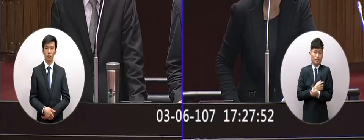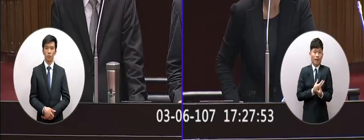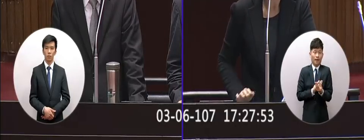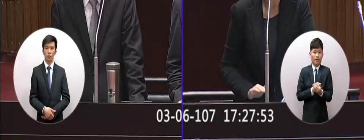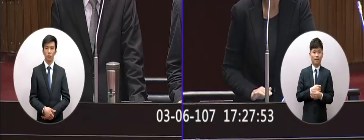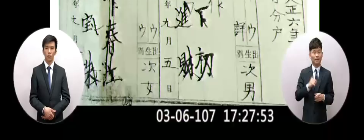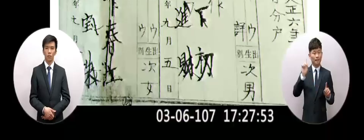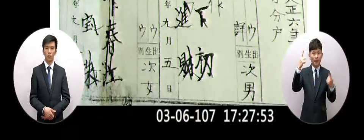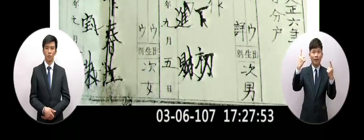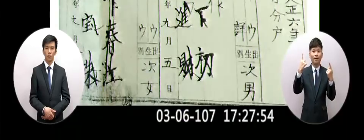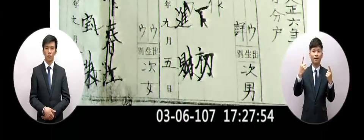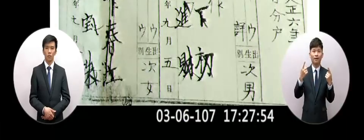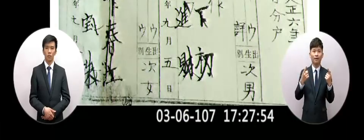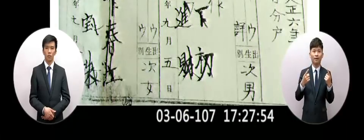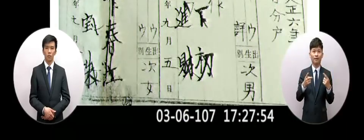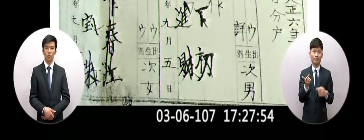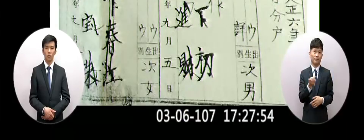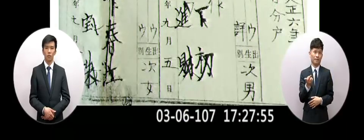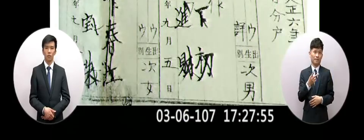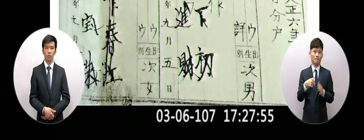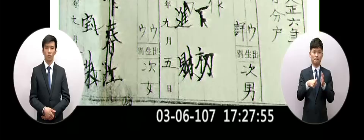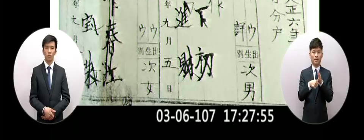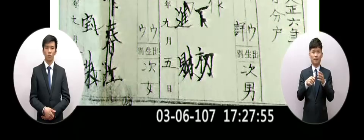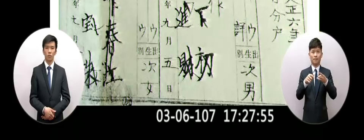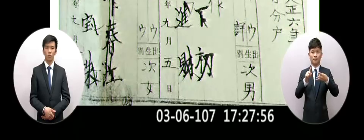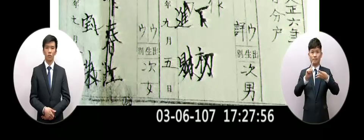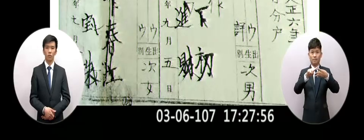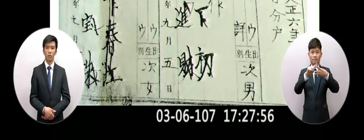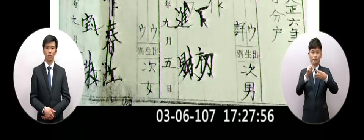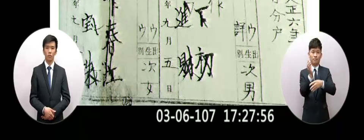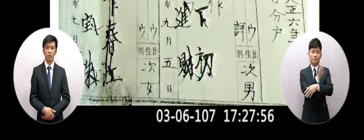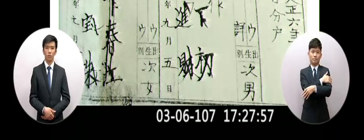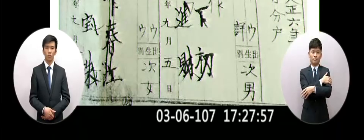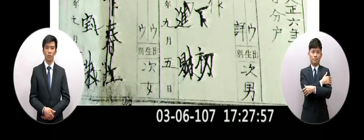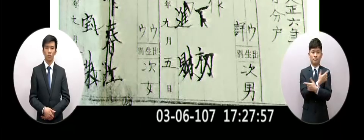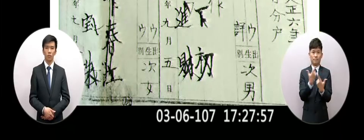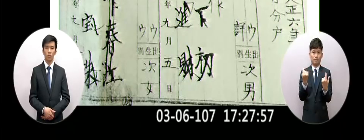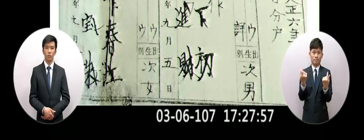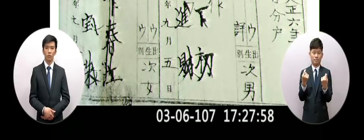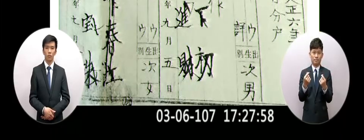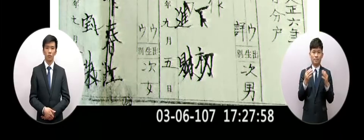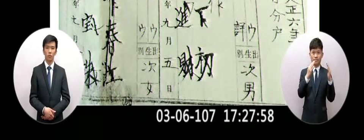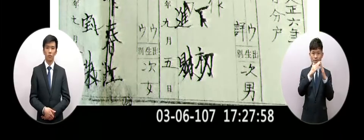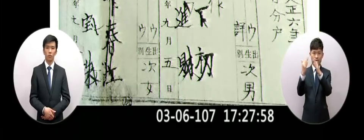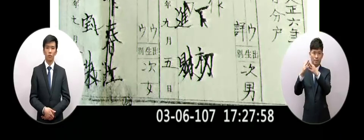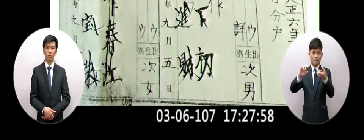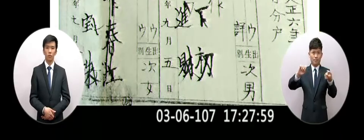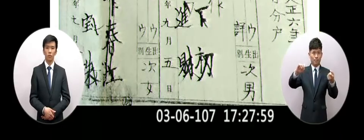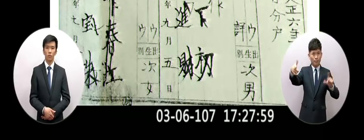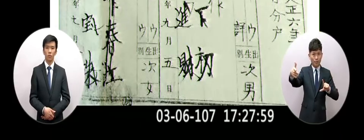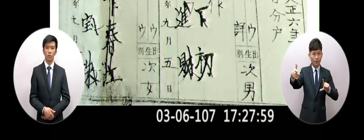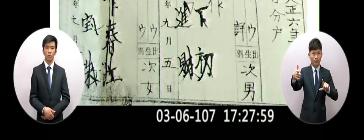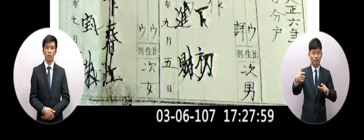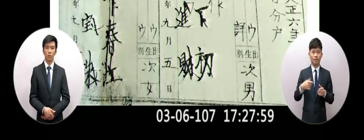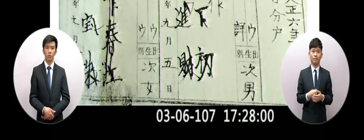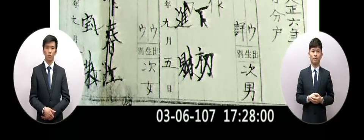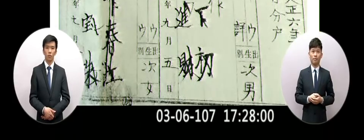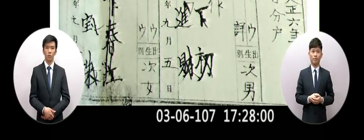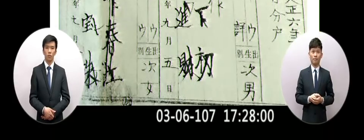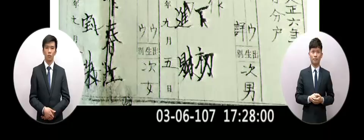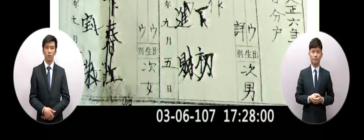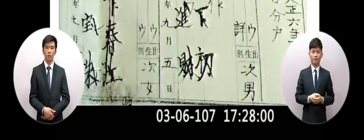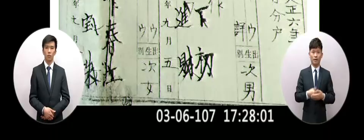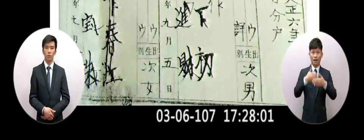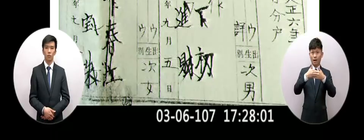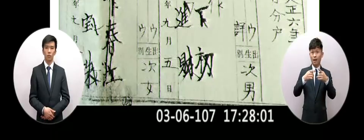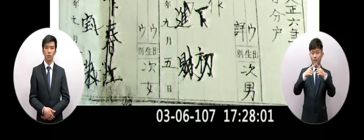不巧，其实他们都是姓陈。其实一对夫妻来自不同的家庭，怎么有可能按照所谓